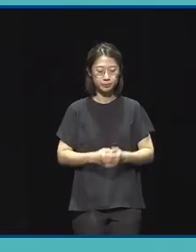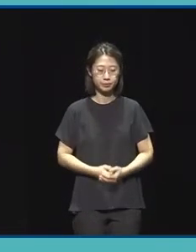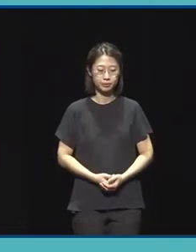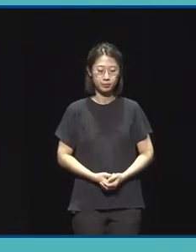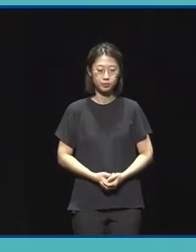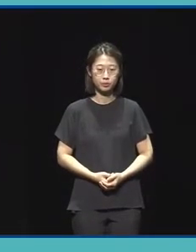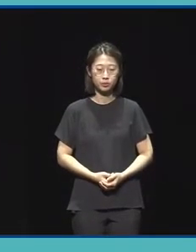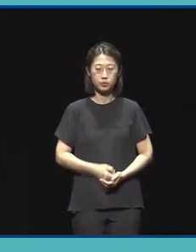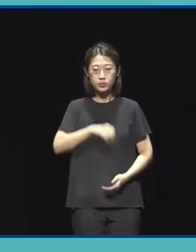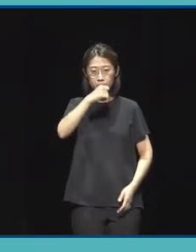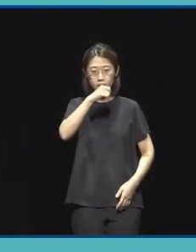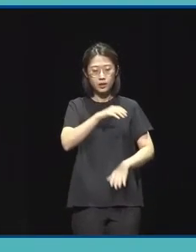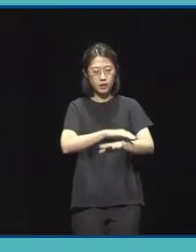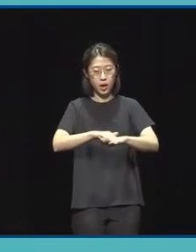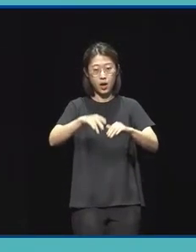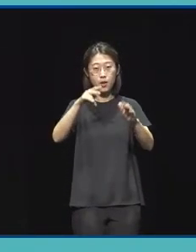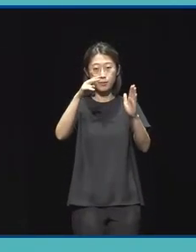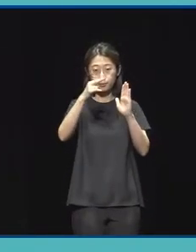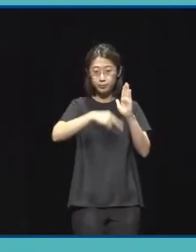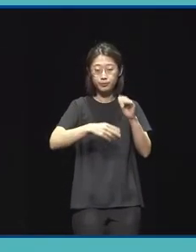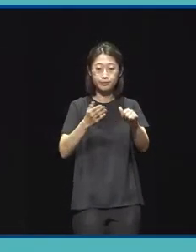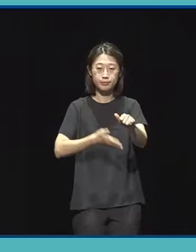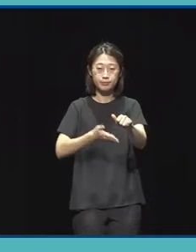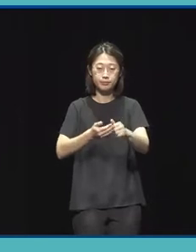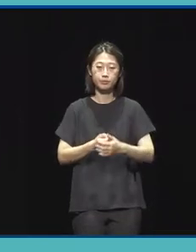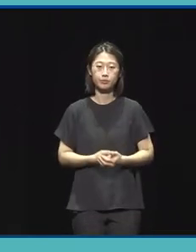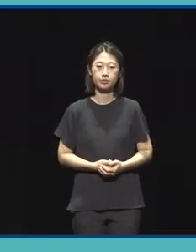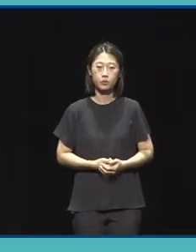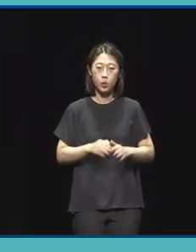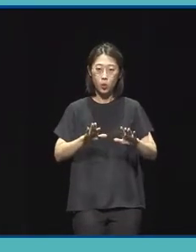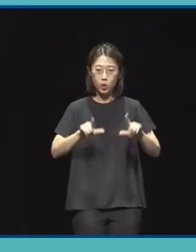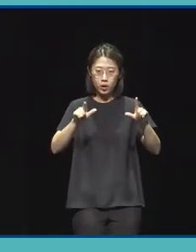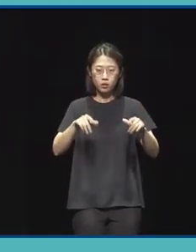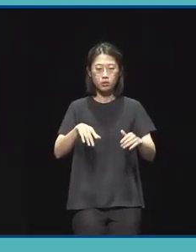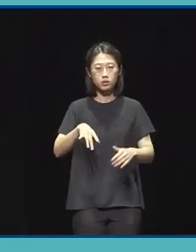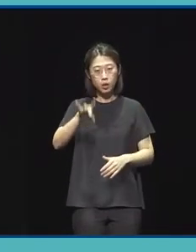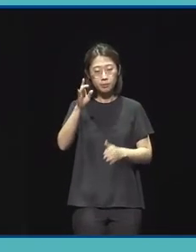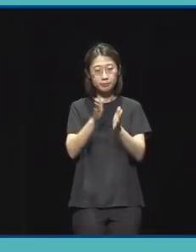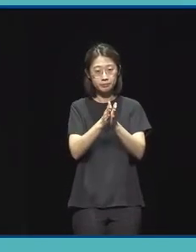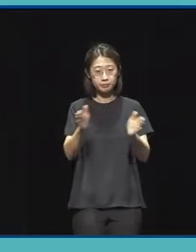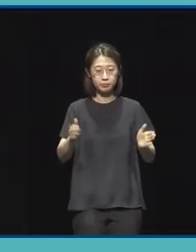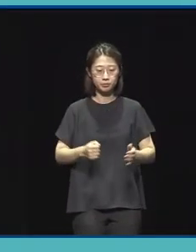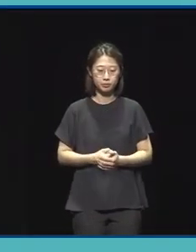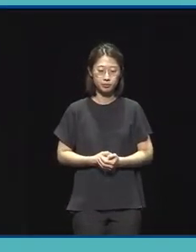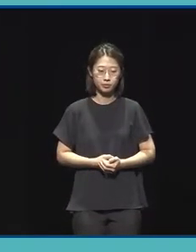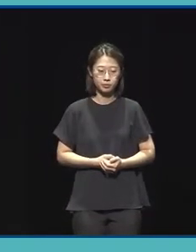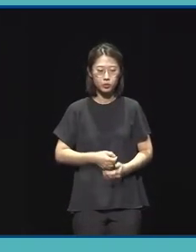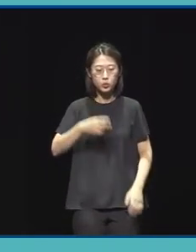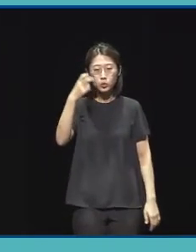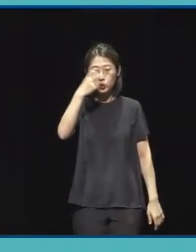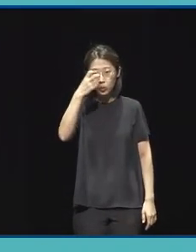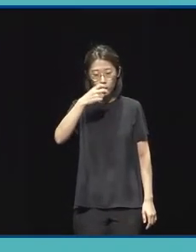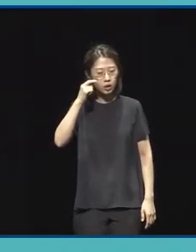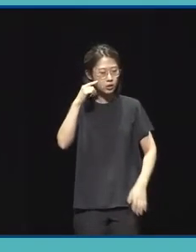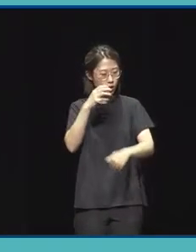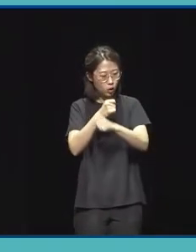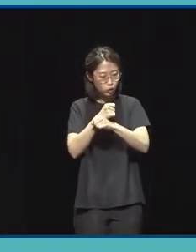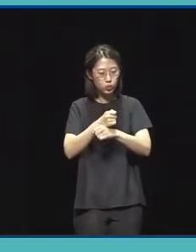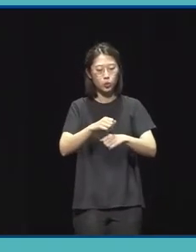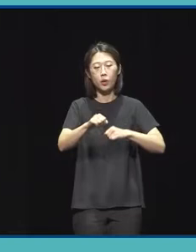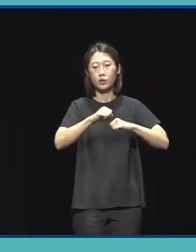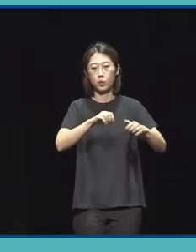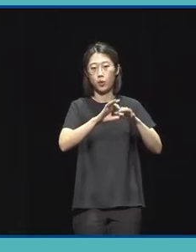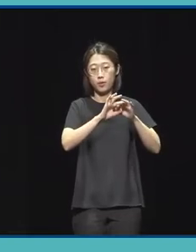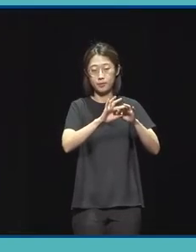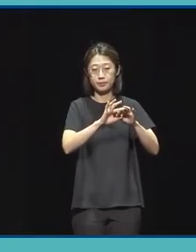보실 필요가 있을 텐데요 올해 처음 신규로 지금 도입한 부분입니다 조사 연구 활동 즉이 사업계획을 수립을